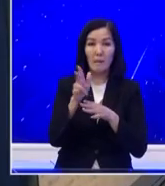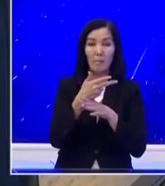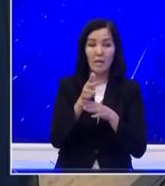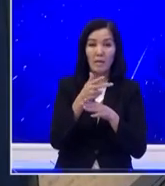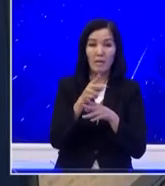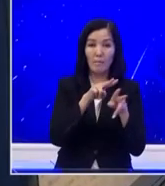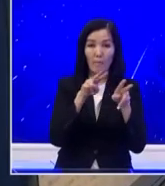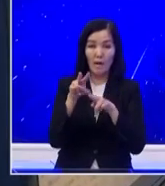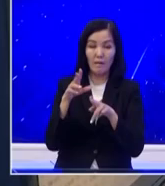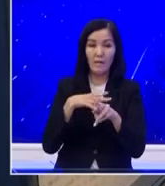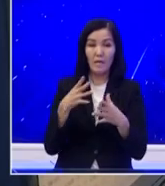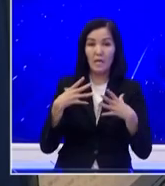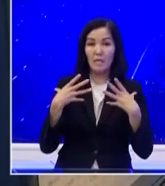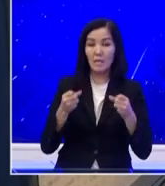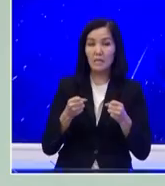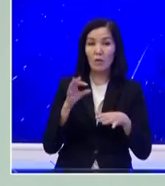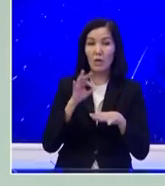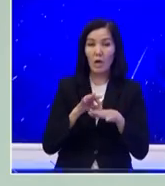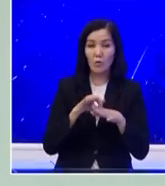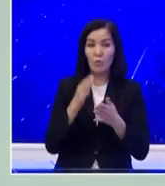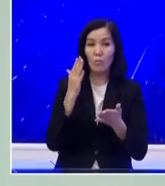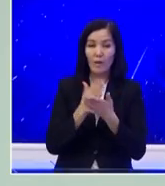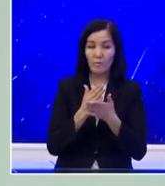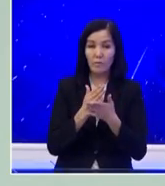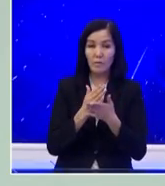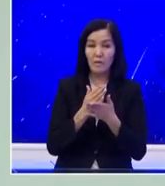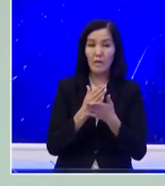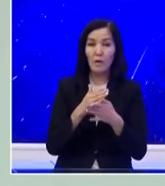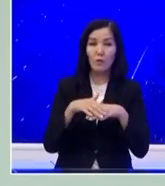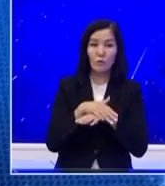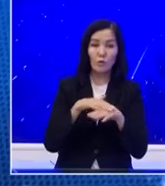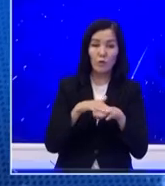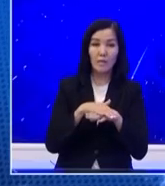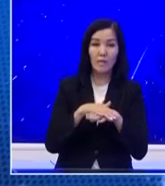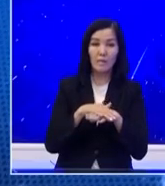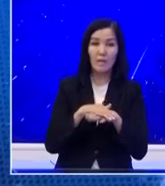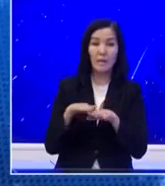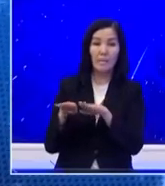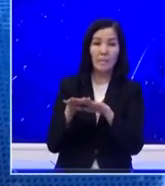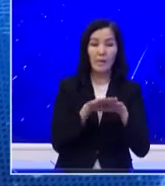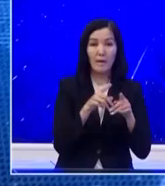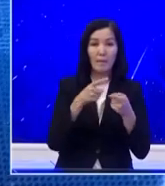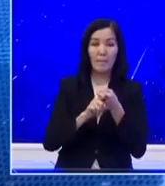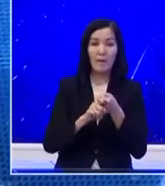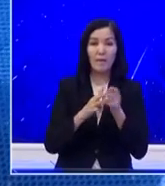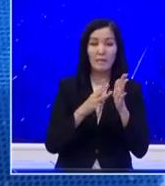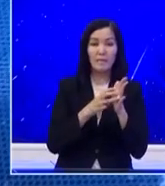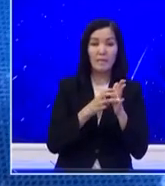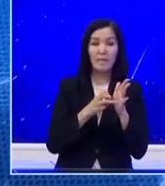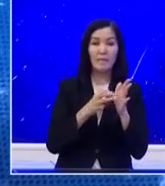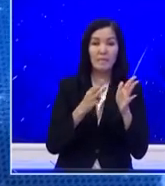арқылы бақылайды. Денсаулығынан індет белгілерін байқаған өңір тұрғындары бірыңғай байланыс нөмірі